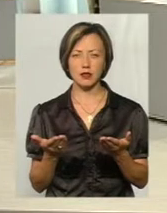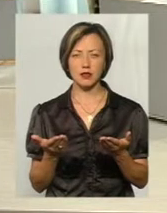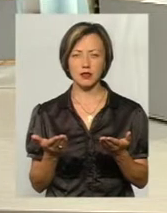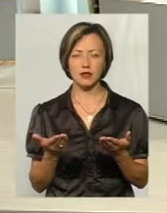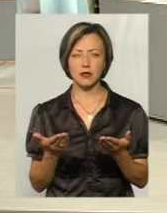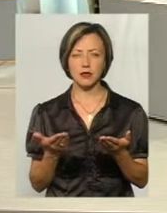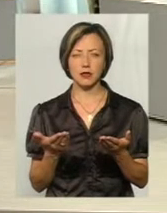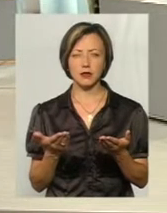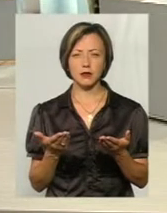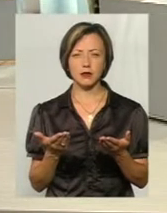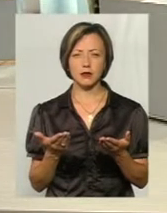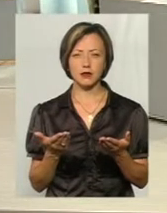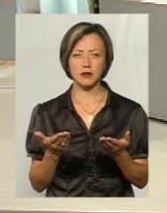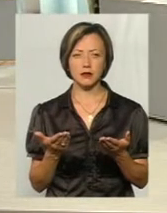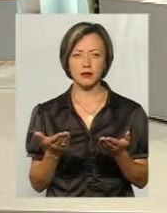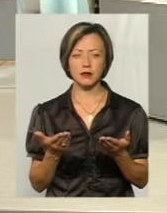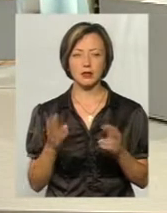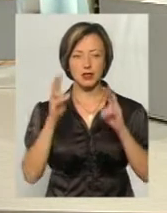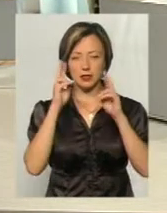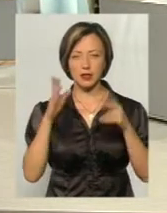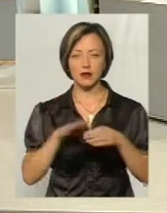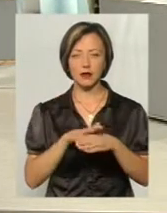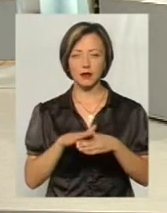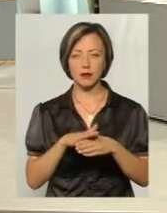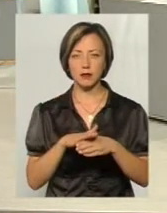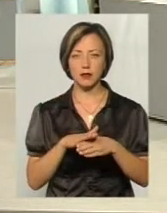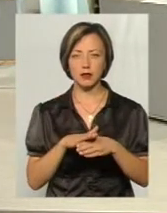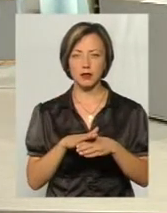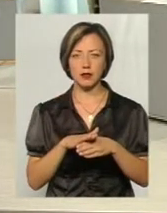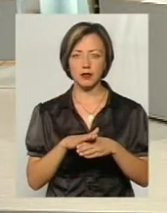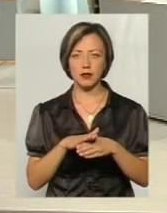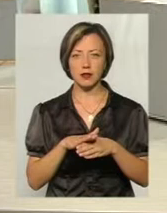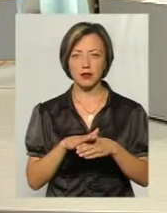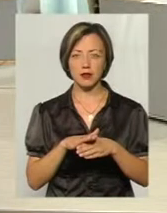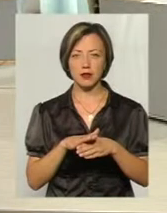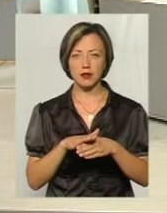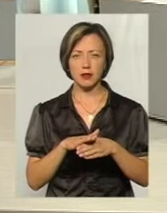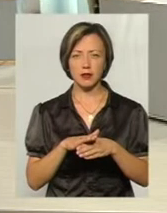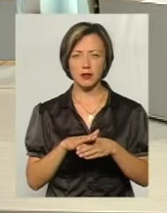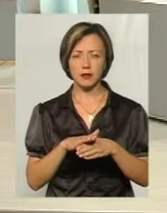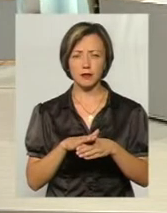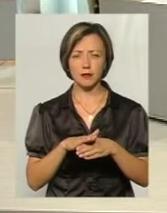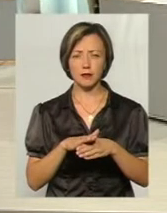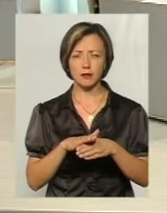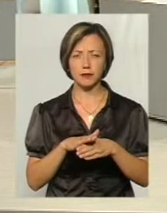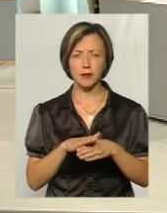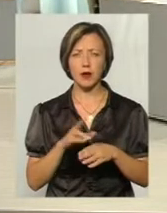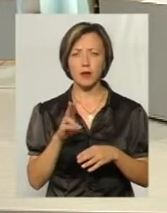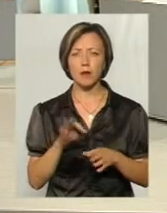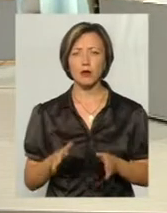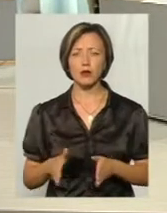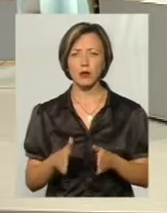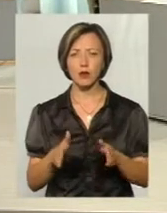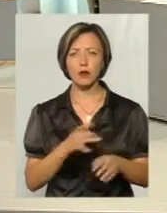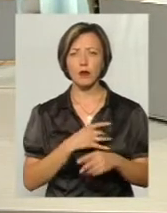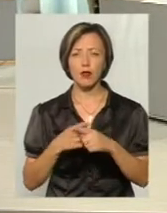цей, не знаю, як фамілія, але чую, що він по дорозі цьому білоруси